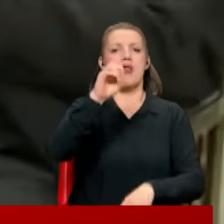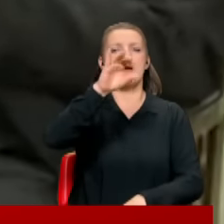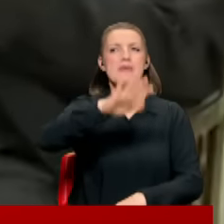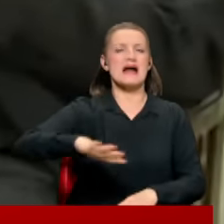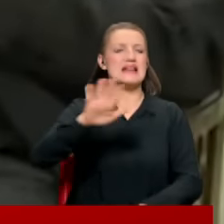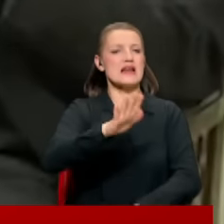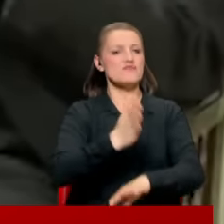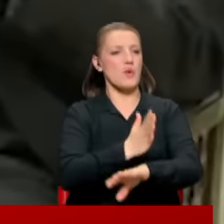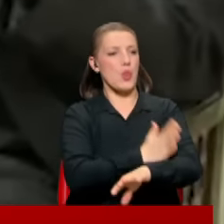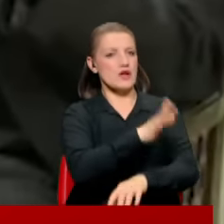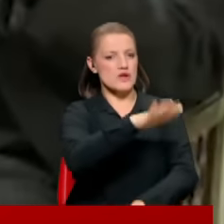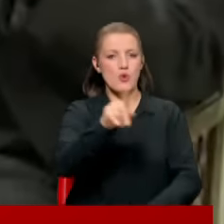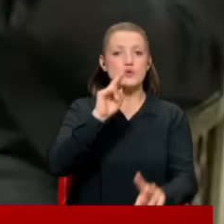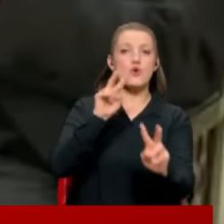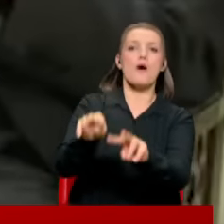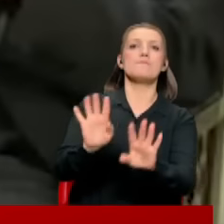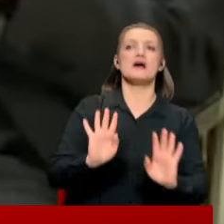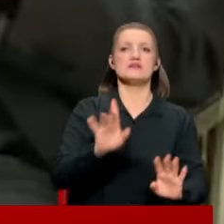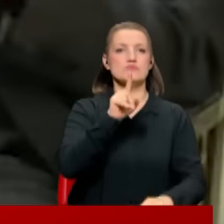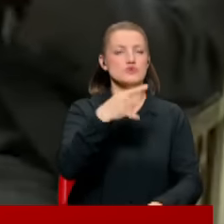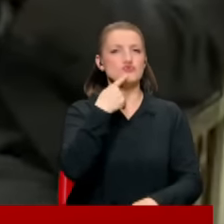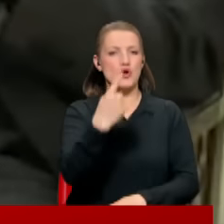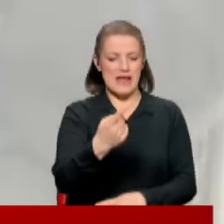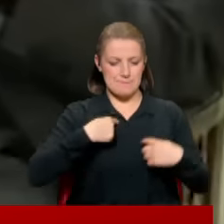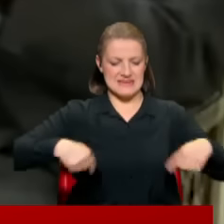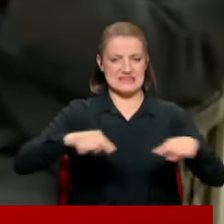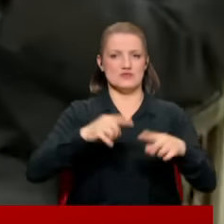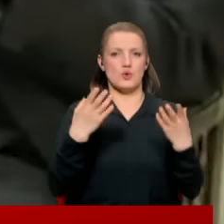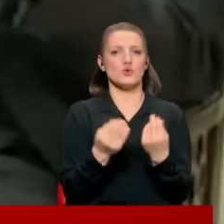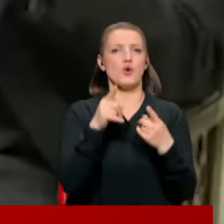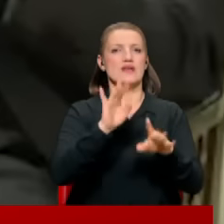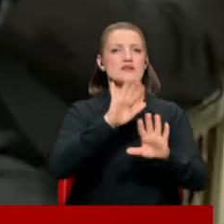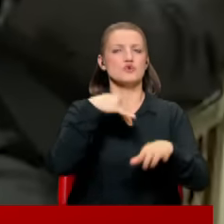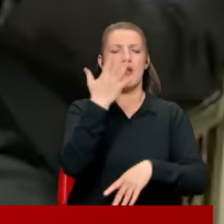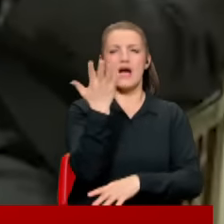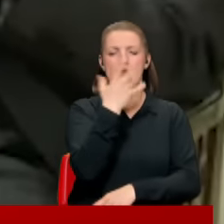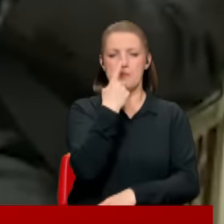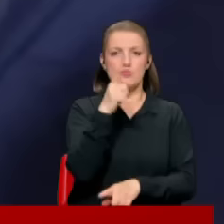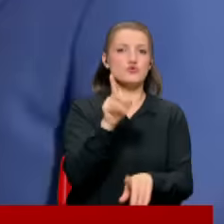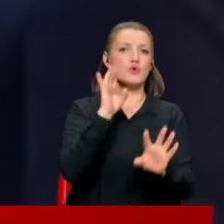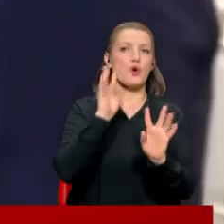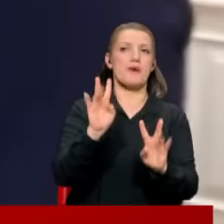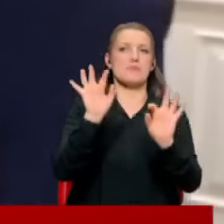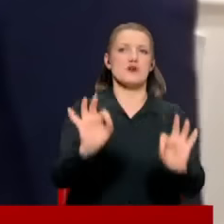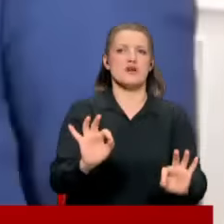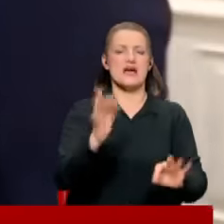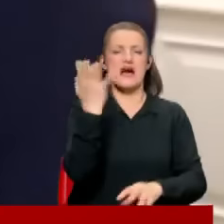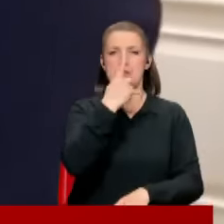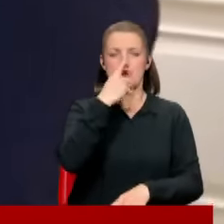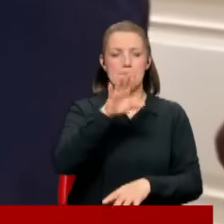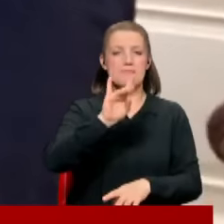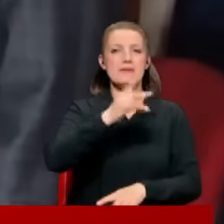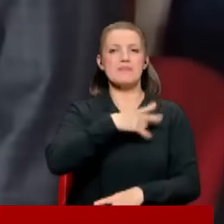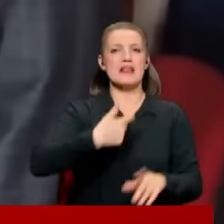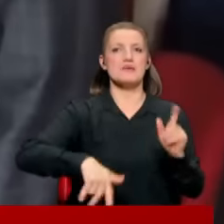inanan vatandaşlar onu görmez. Bunları söyleyen artık biz olduk. Ondan sonra Karabük'te bunları görmeye başladı. Karabük'ün MHP'li